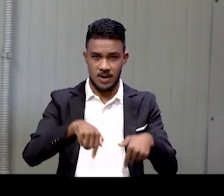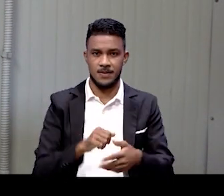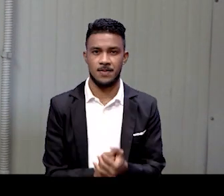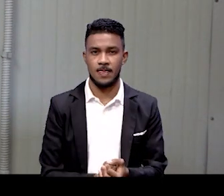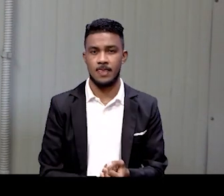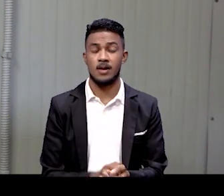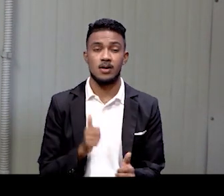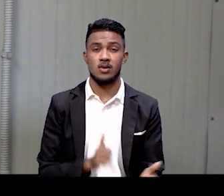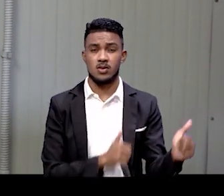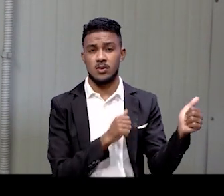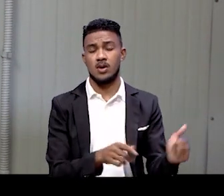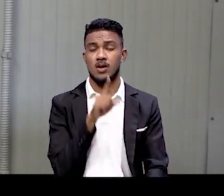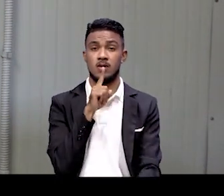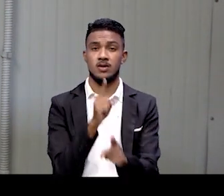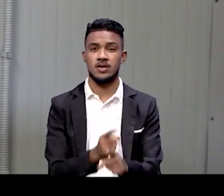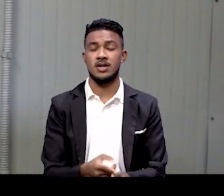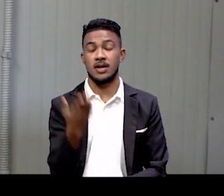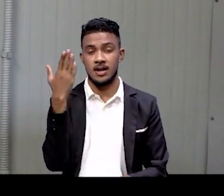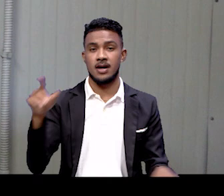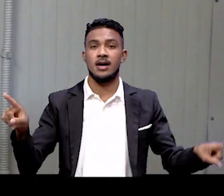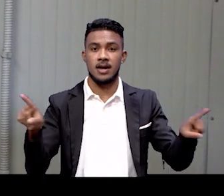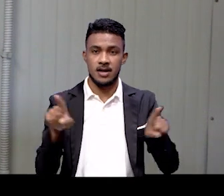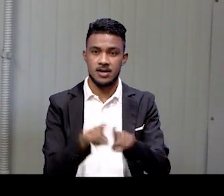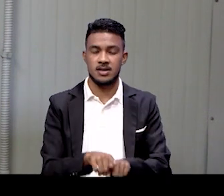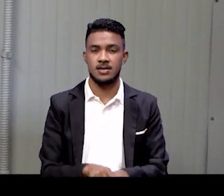Tuiro los ne ni anu dar gerlir gida.